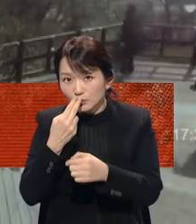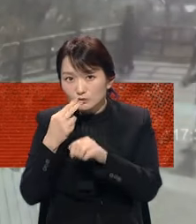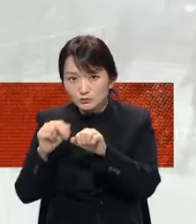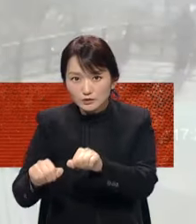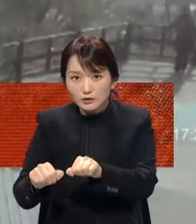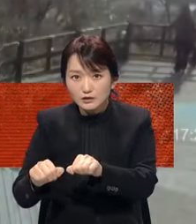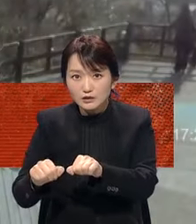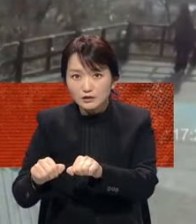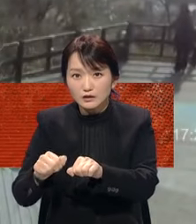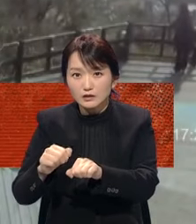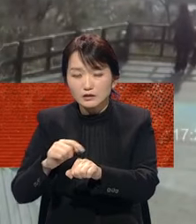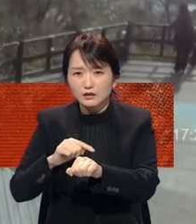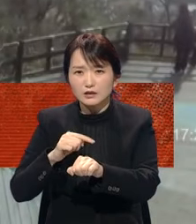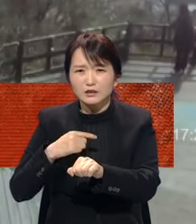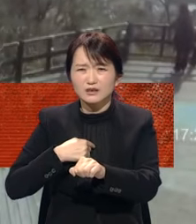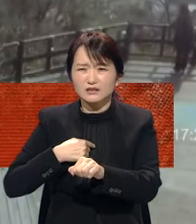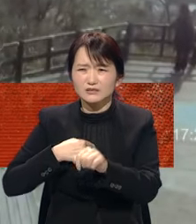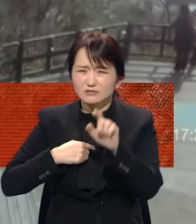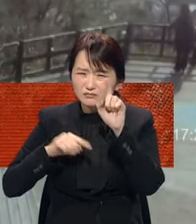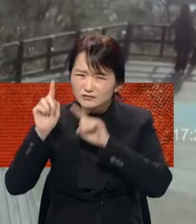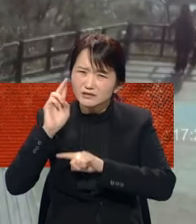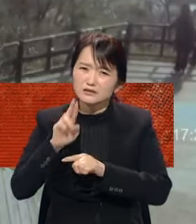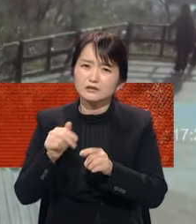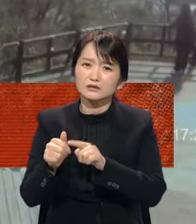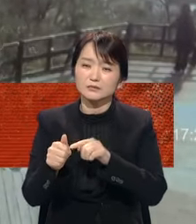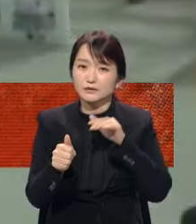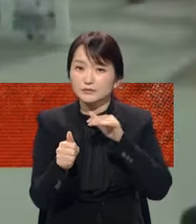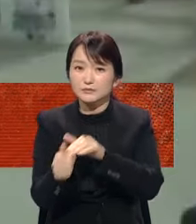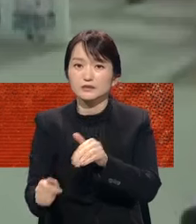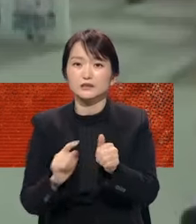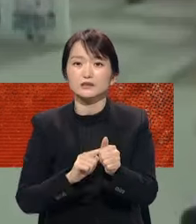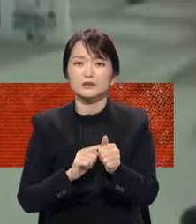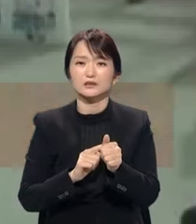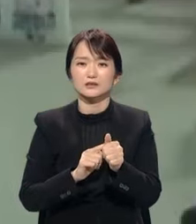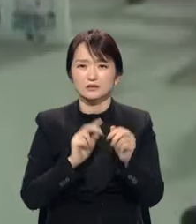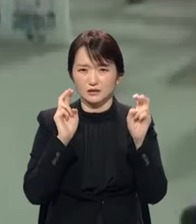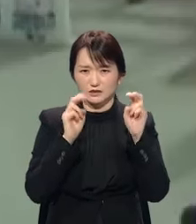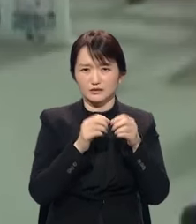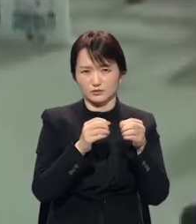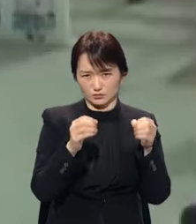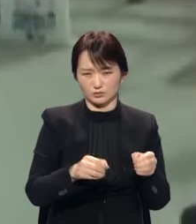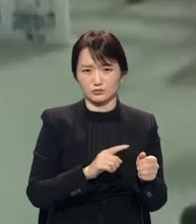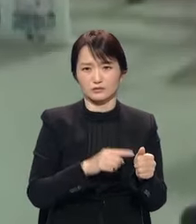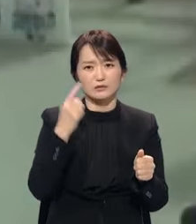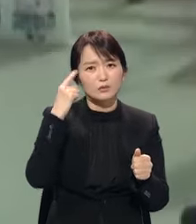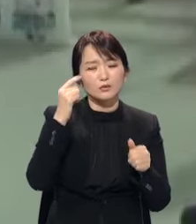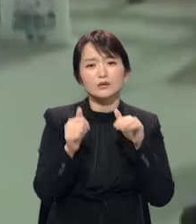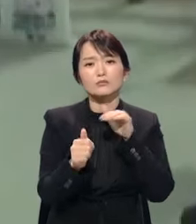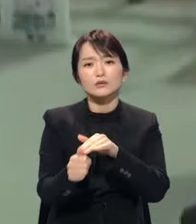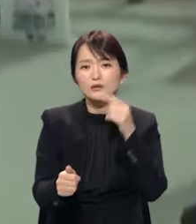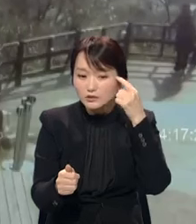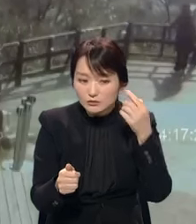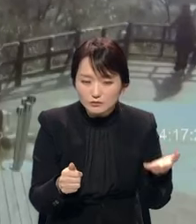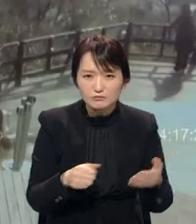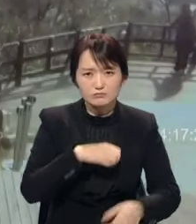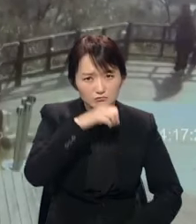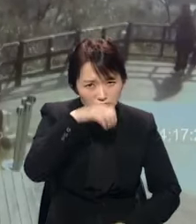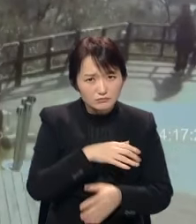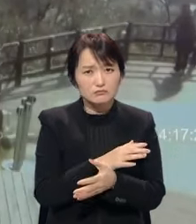했는데요. 가슴을 크게 다쳤다고 하네요. 어쩜 좋아. 이 남성을 밀친 사람 같은 회사 동료였는데요. 왜 밀쳤냐는 질문에